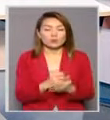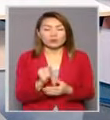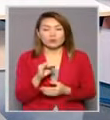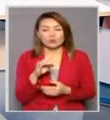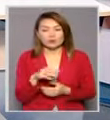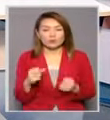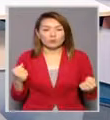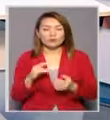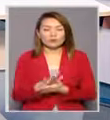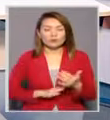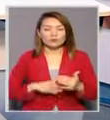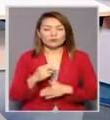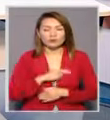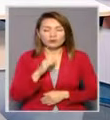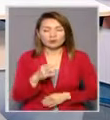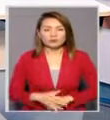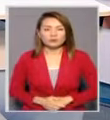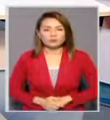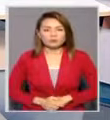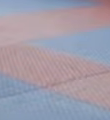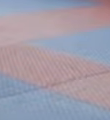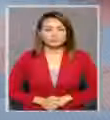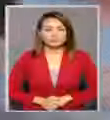«Артспорт» продолжит свою работу.